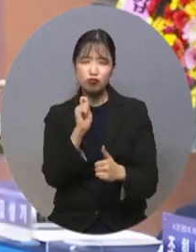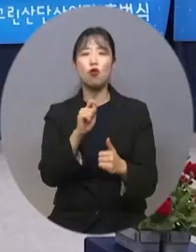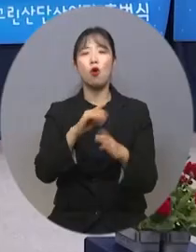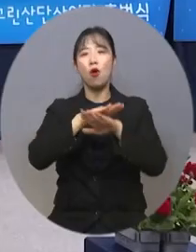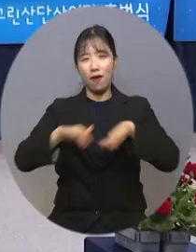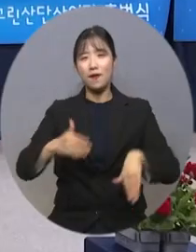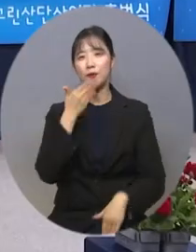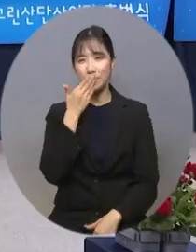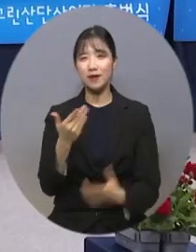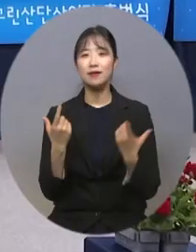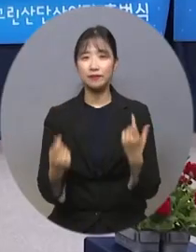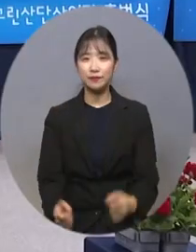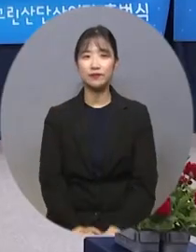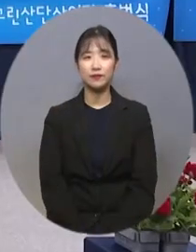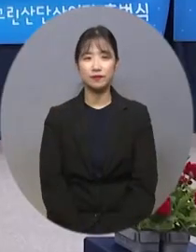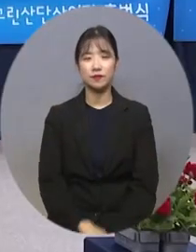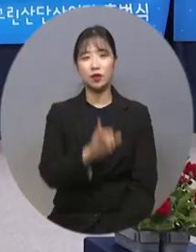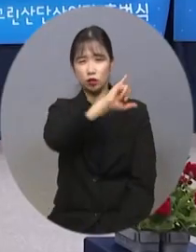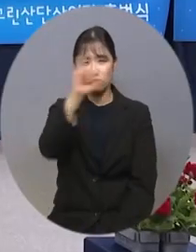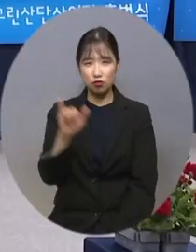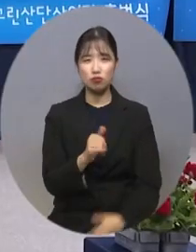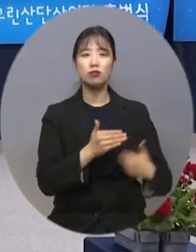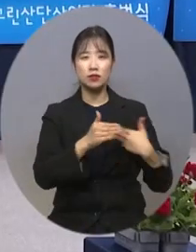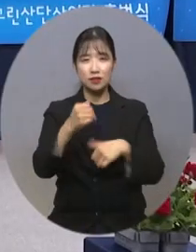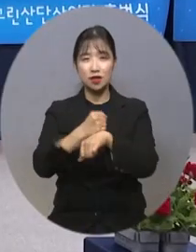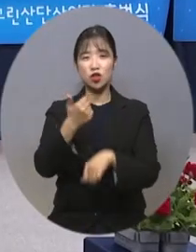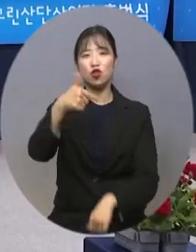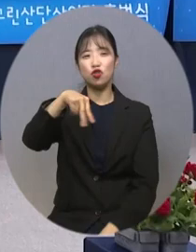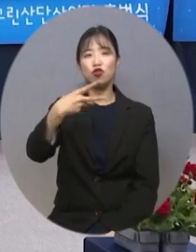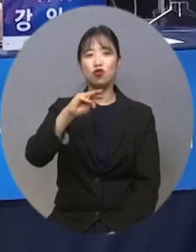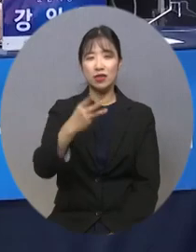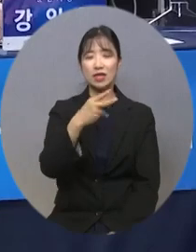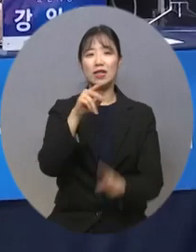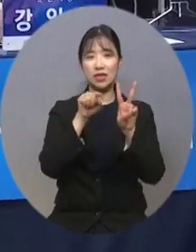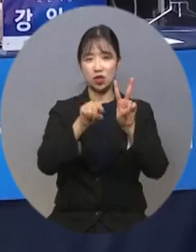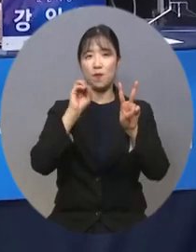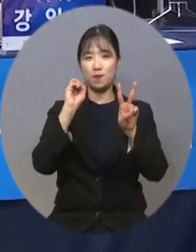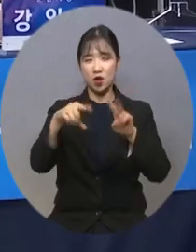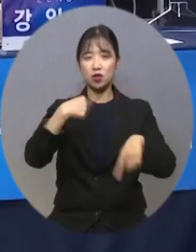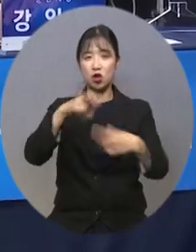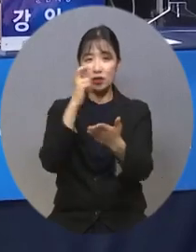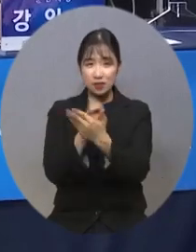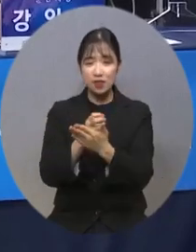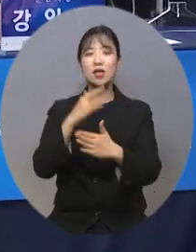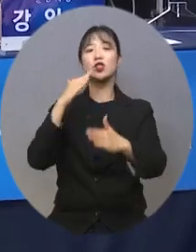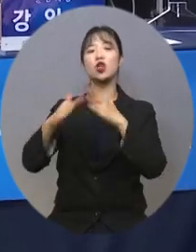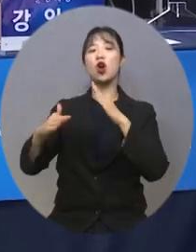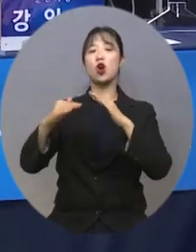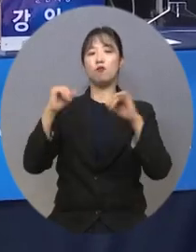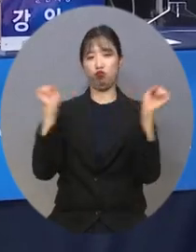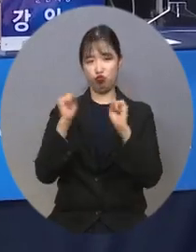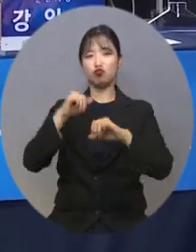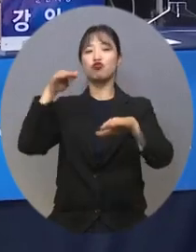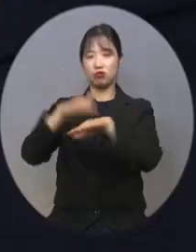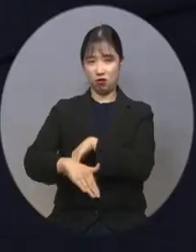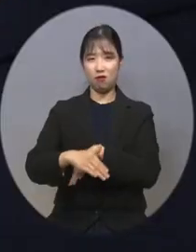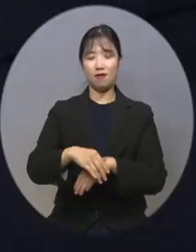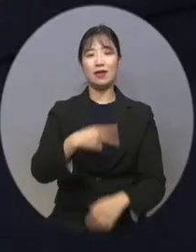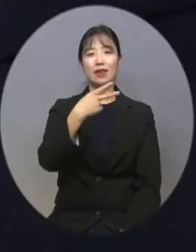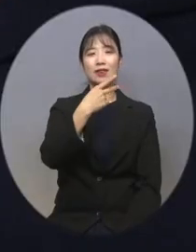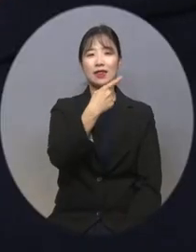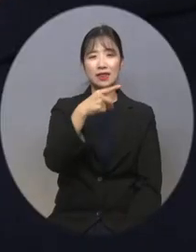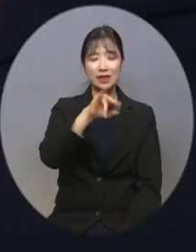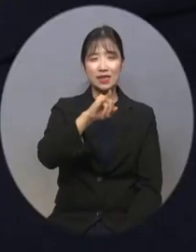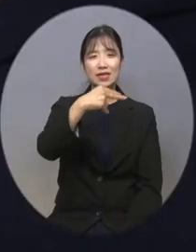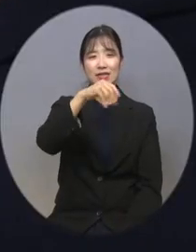합니다. 전국적으로 진행되는 뉴딜 2.0 정책 중에 전북형 뉴딜 정책으로 디지털, 그린, 휴먼